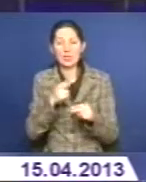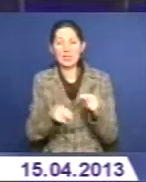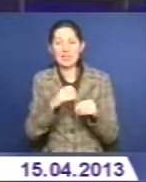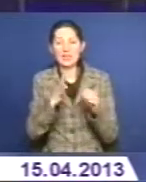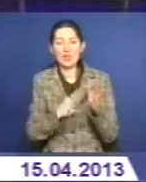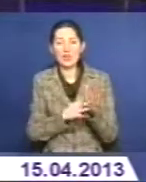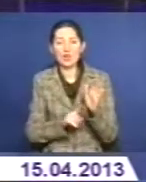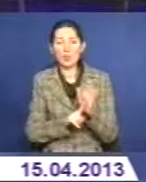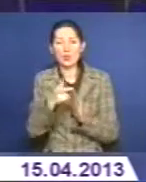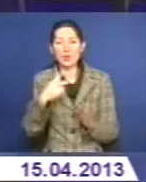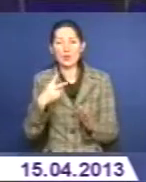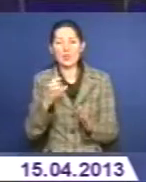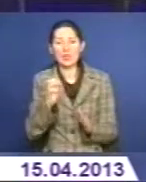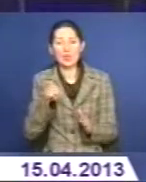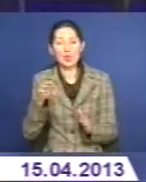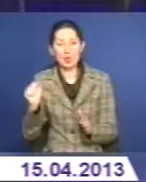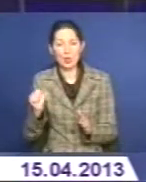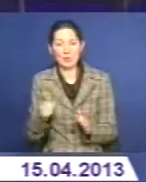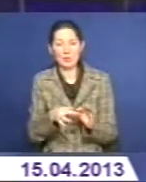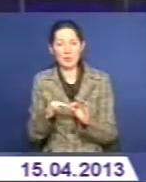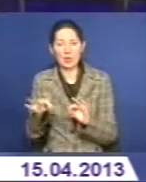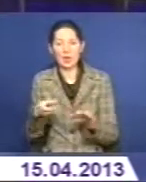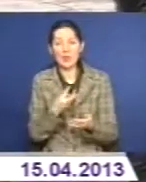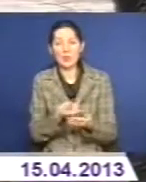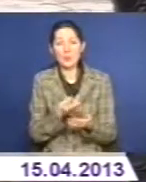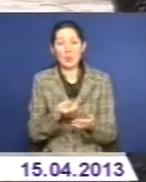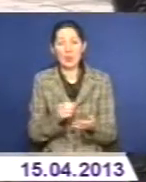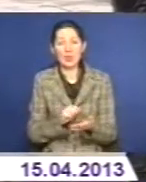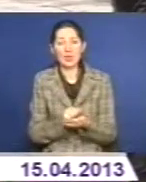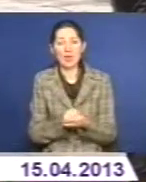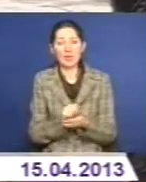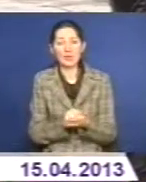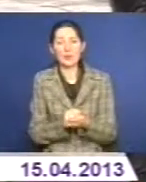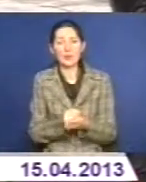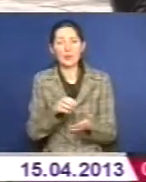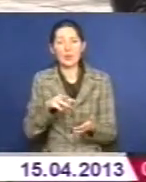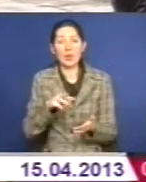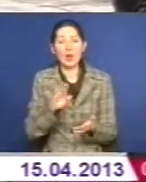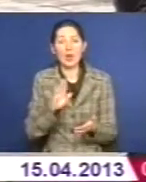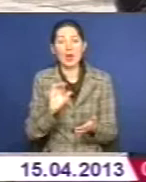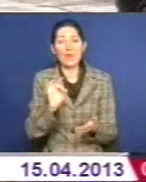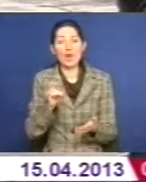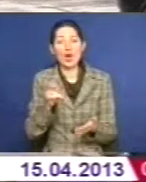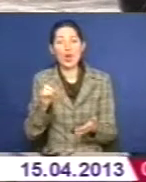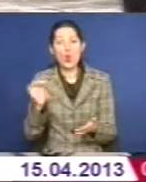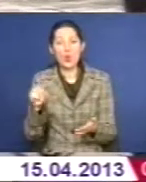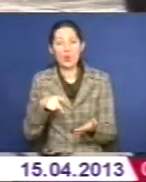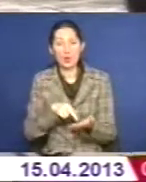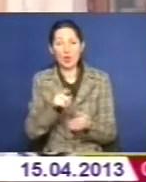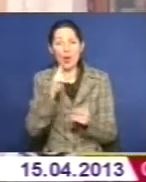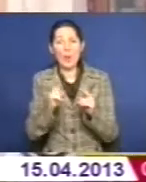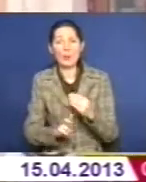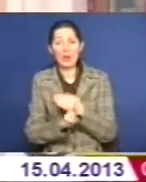початку 20-го століть. Деталі у наступному відеоматеріалі. Мар'ян Вархолік прийшов до замку із фотоапаратом.